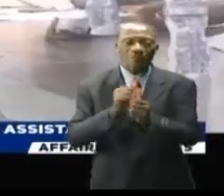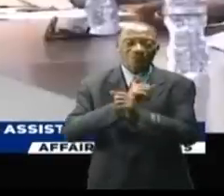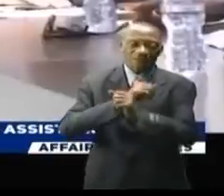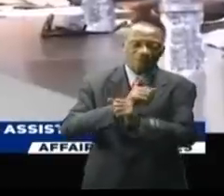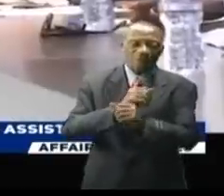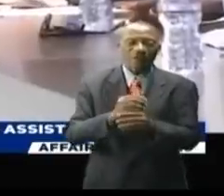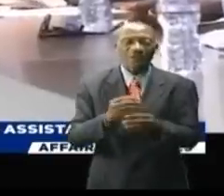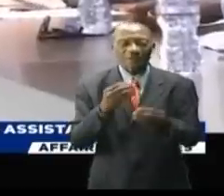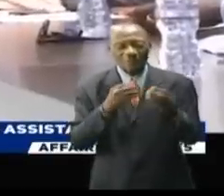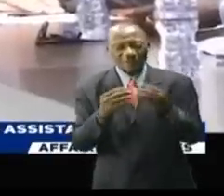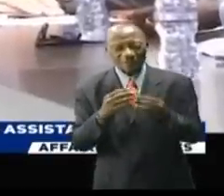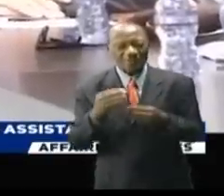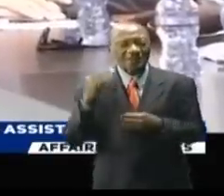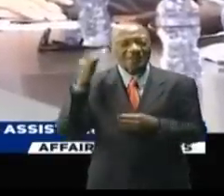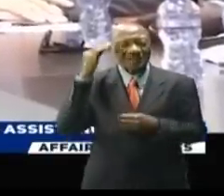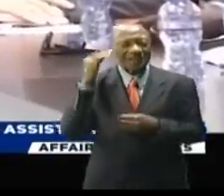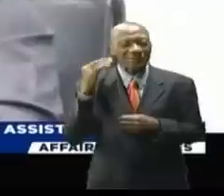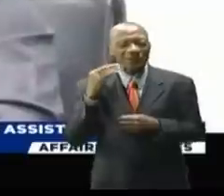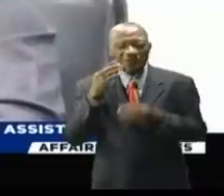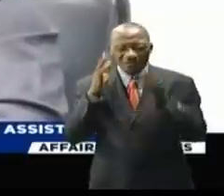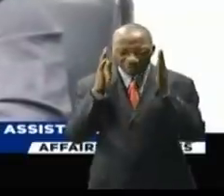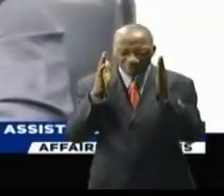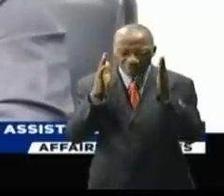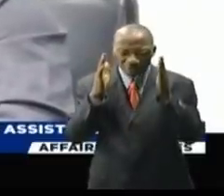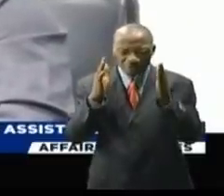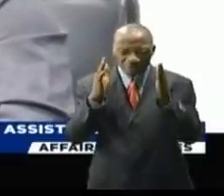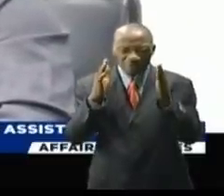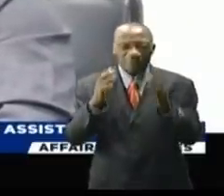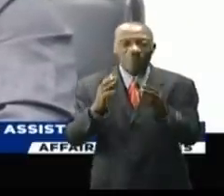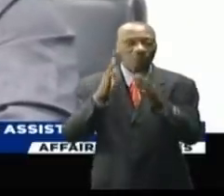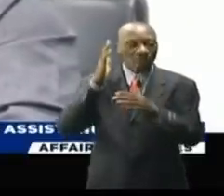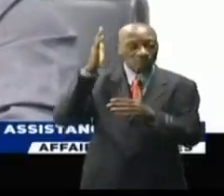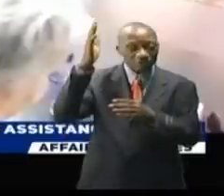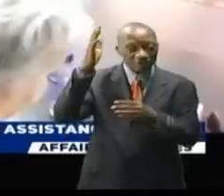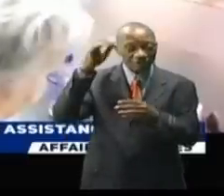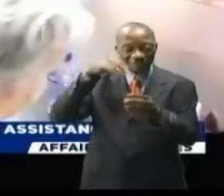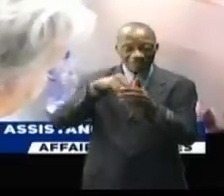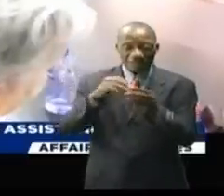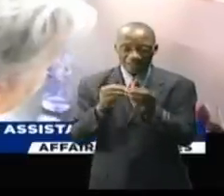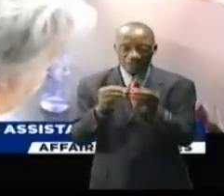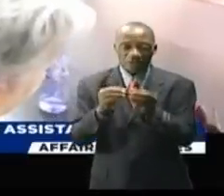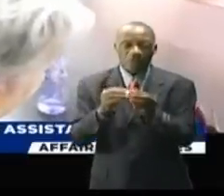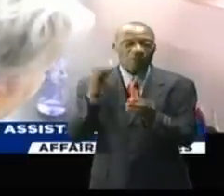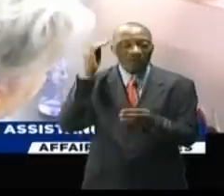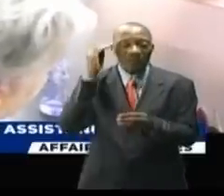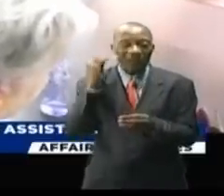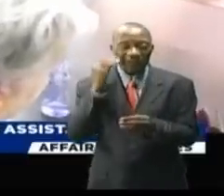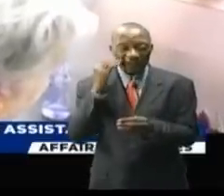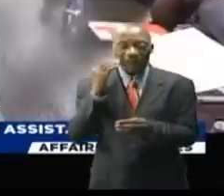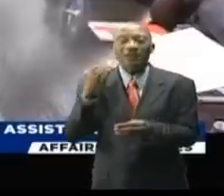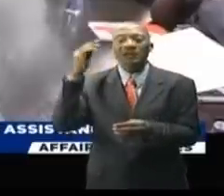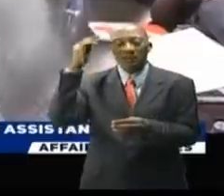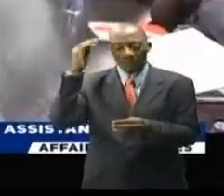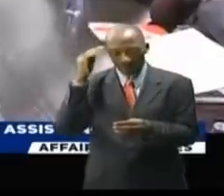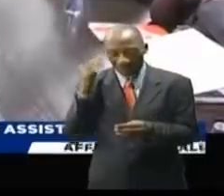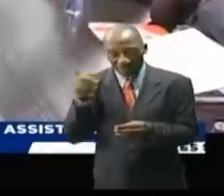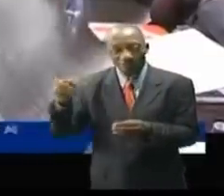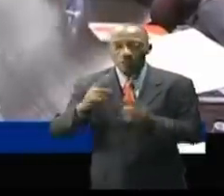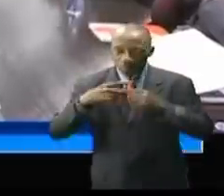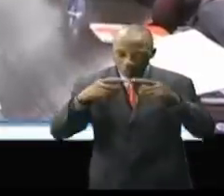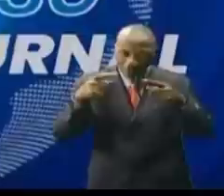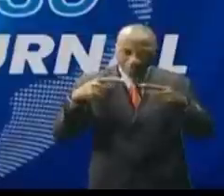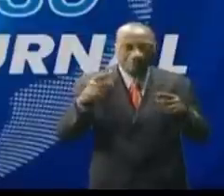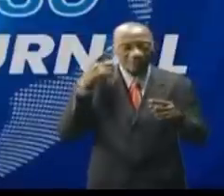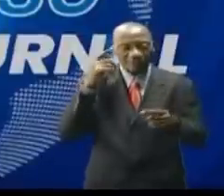le ministre Mutinga promet d'en faire part au prochain Conseil des ministres en vue d'une réponse humanitaire efficace et